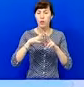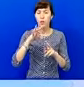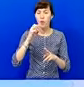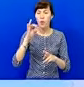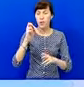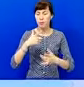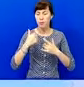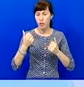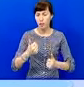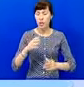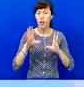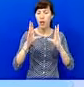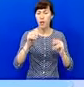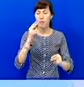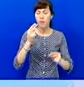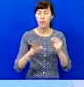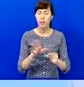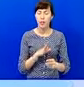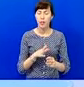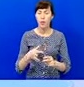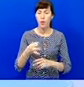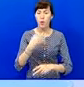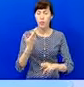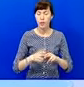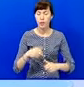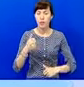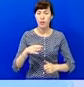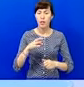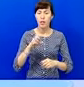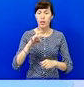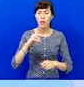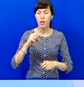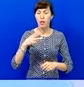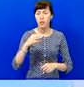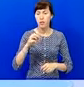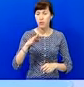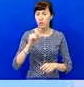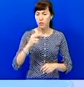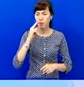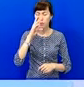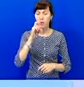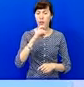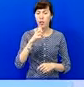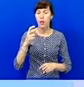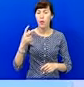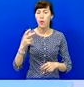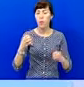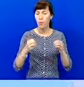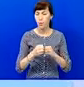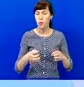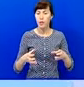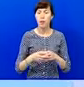еске алуға арналған волейболдан турнир өтті. Облыс көлемінде өткен жарысқа Жетісай, Сарыағаш, Шардара, Шымкент, Арыс қаласынан келген 10 команда өзара бақ